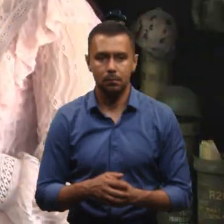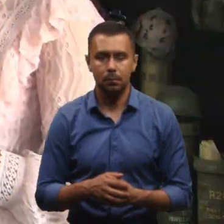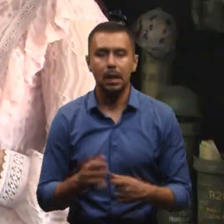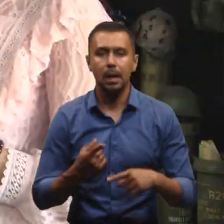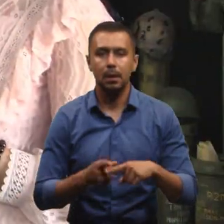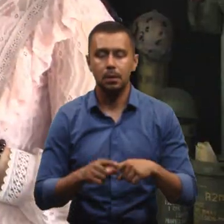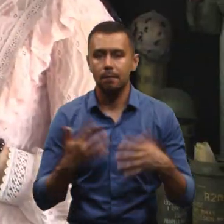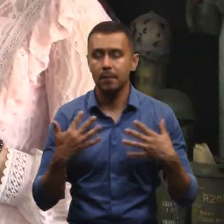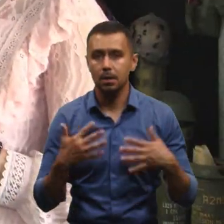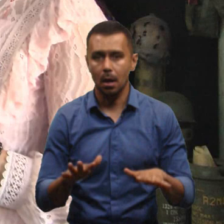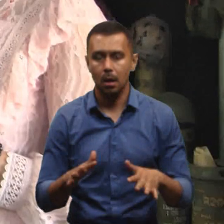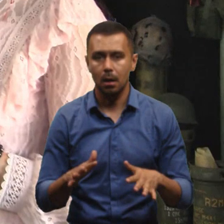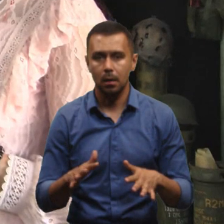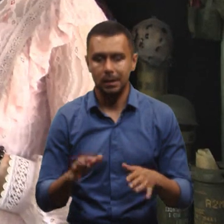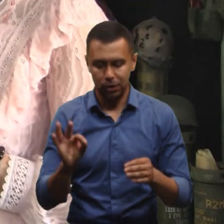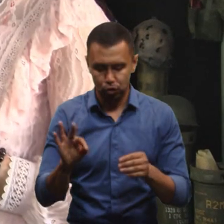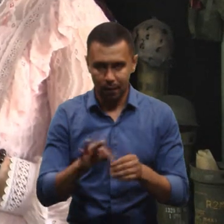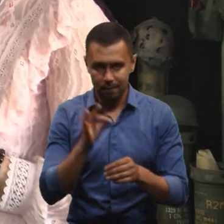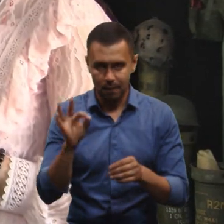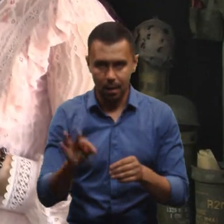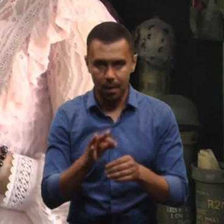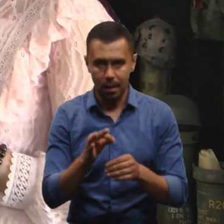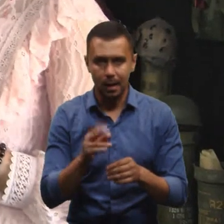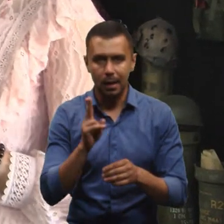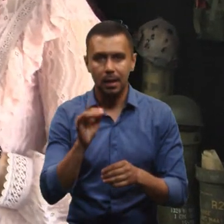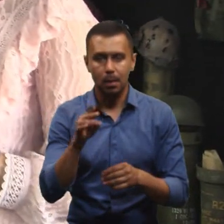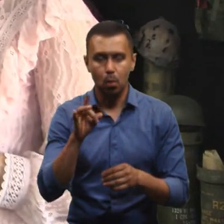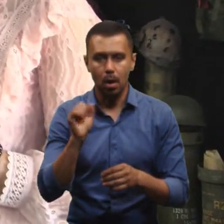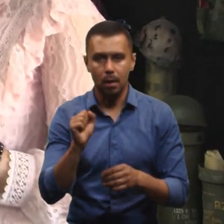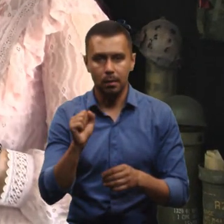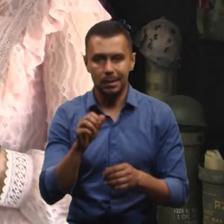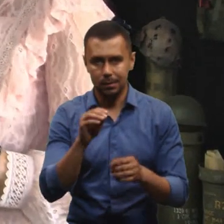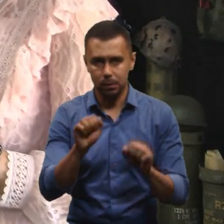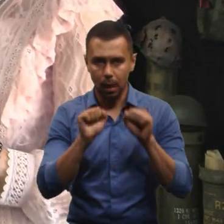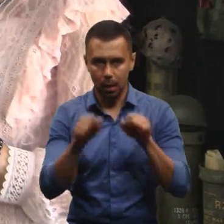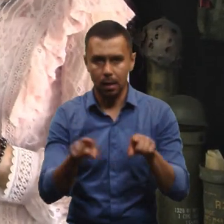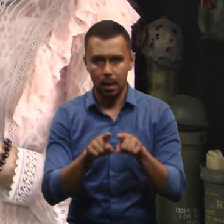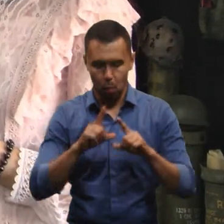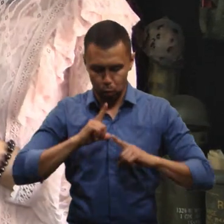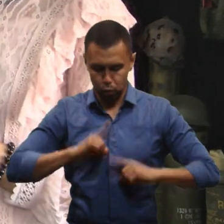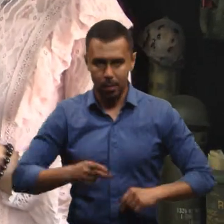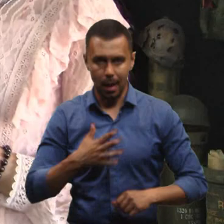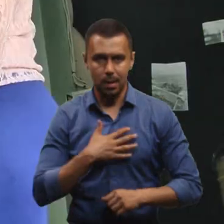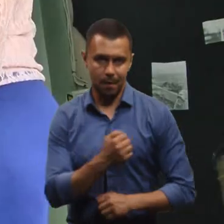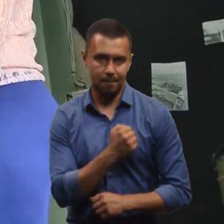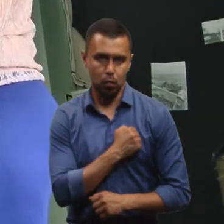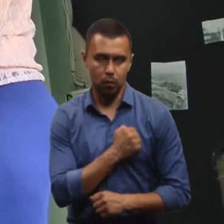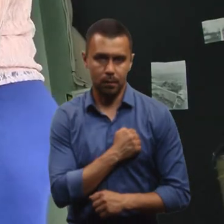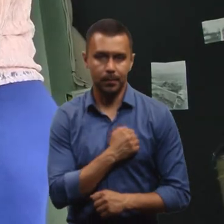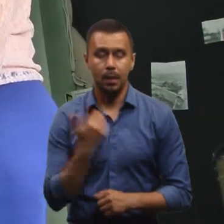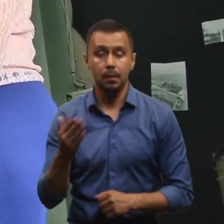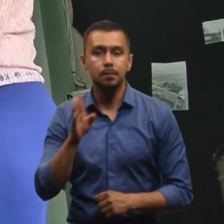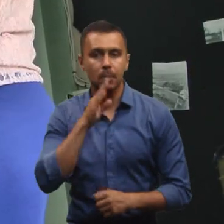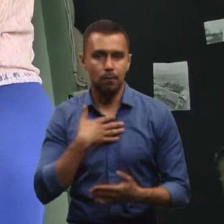Це вже йде зшивання кікімори, це захисний такий костюм для наших військових. Яна